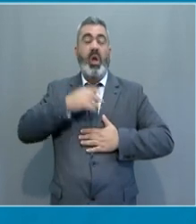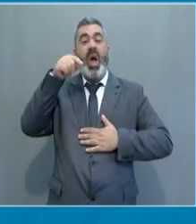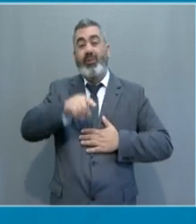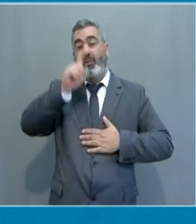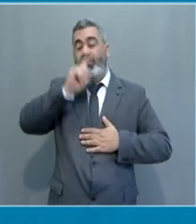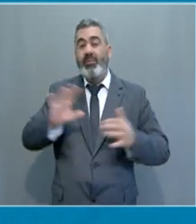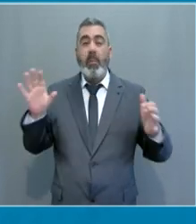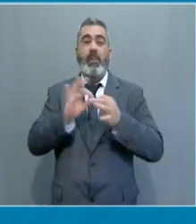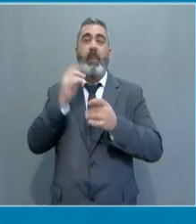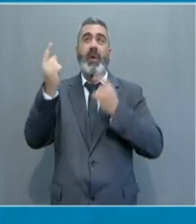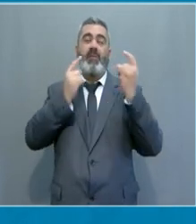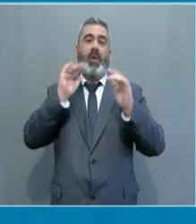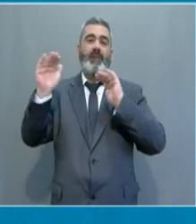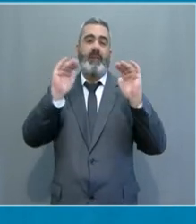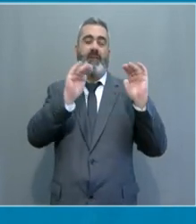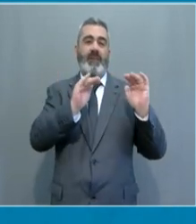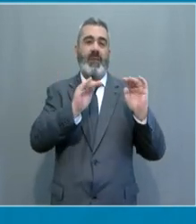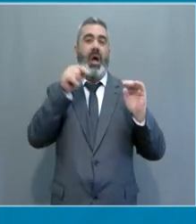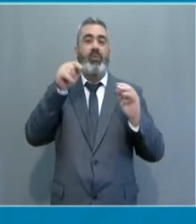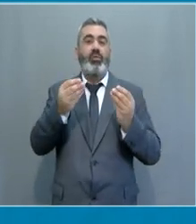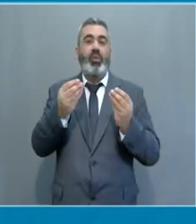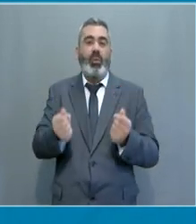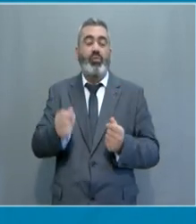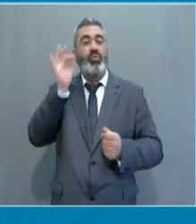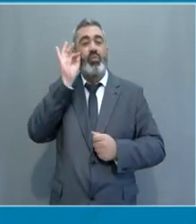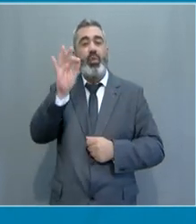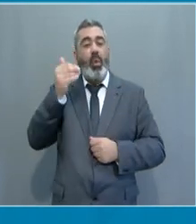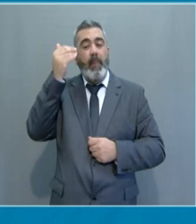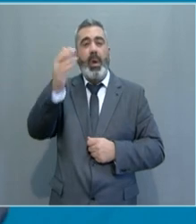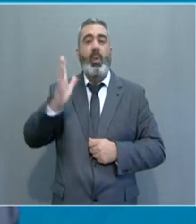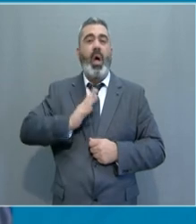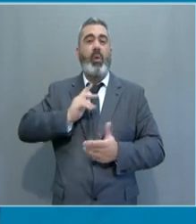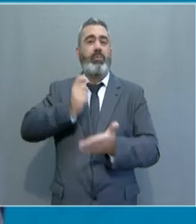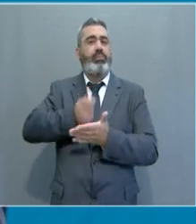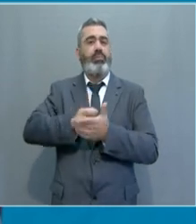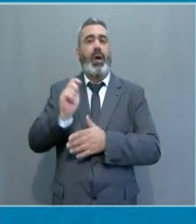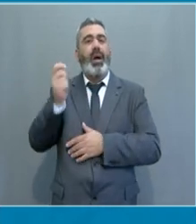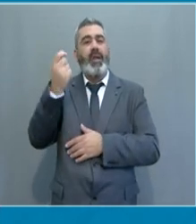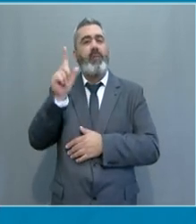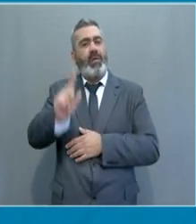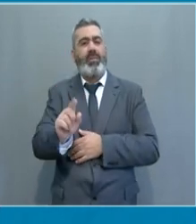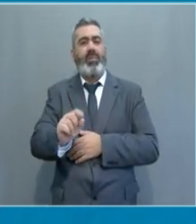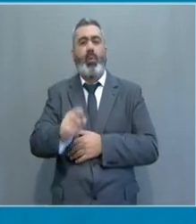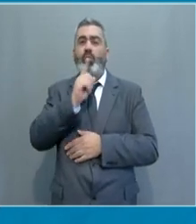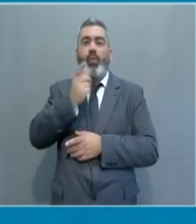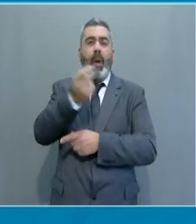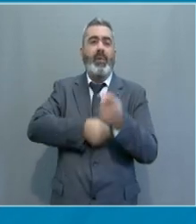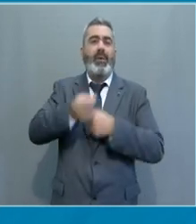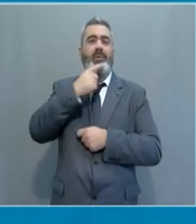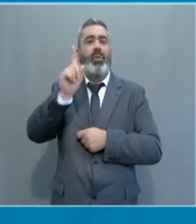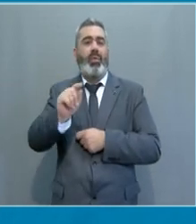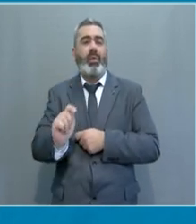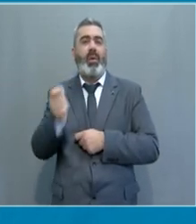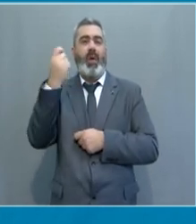μετάβαση αλλά και την διασφάλιση προσιτών χαμηλών τιμών ενέργειας και για τα νοικοκυριά και για τις επιχειρήσεις. Και δεν πρέπει